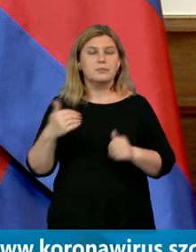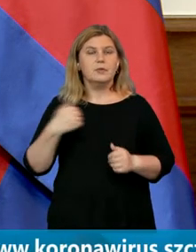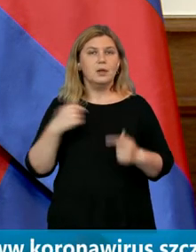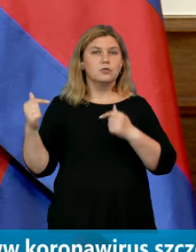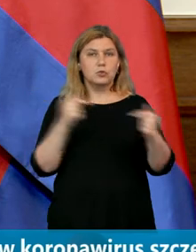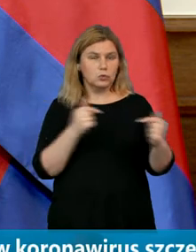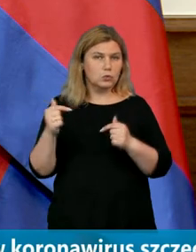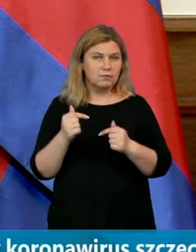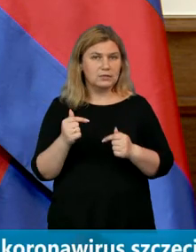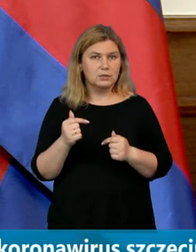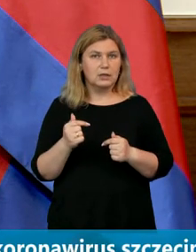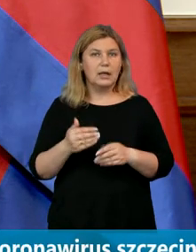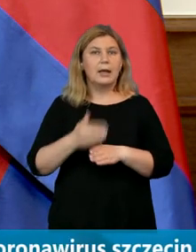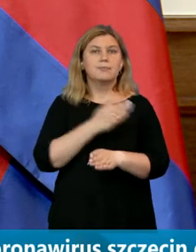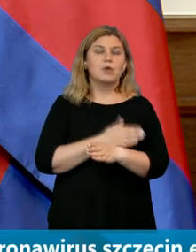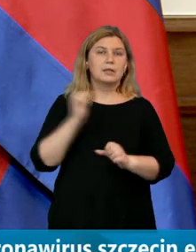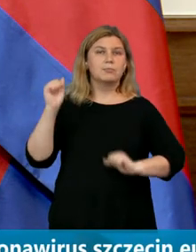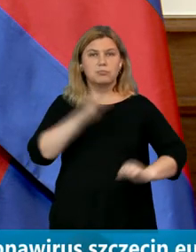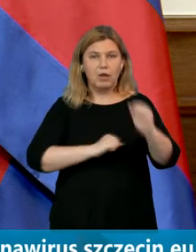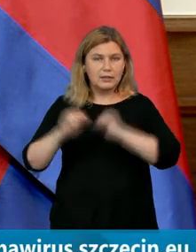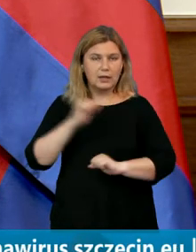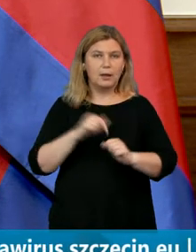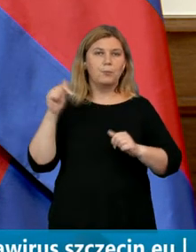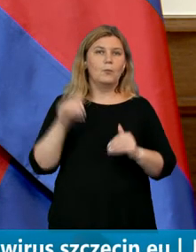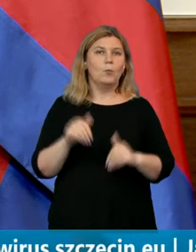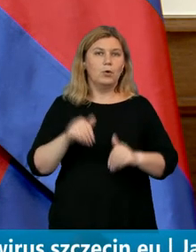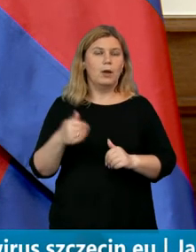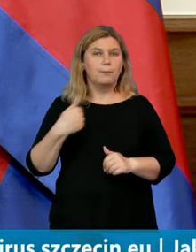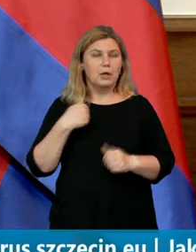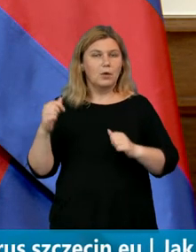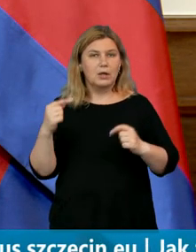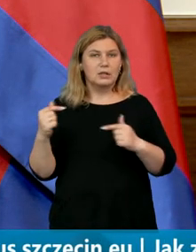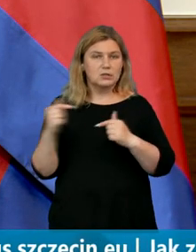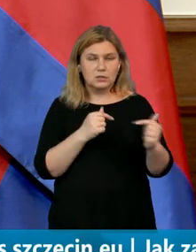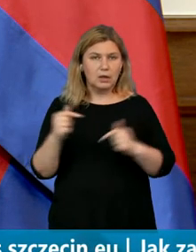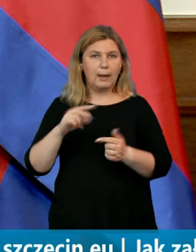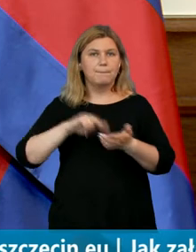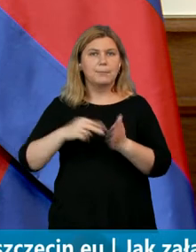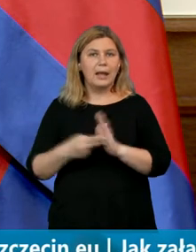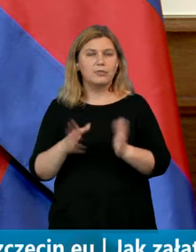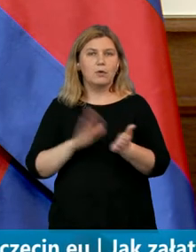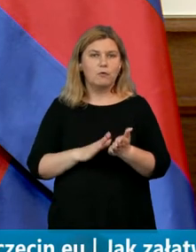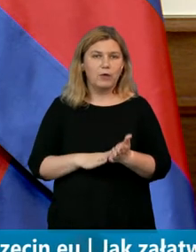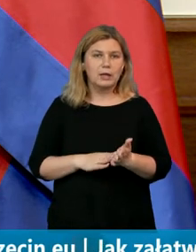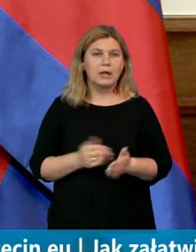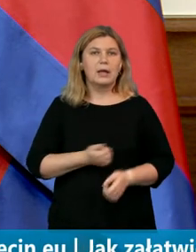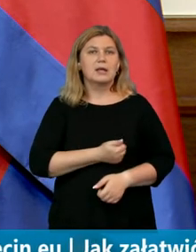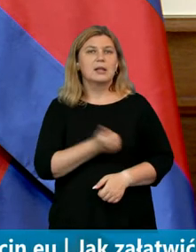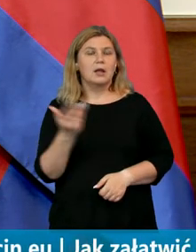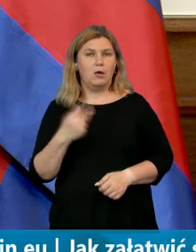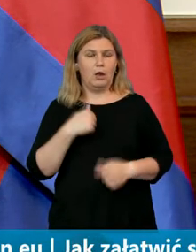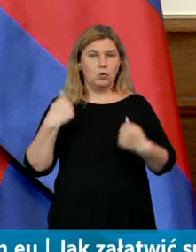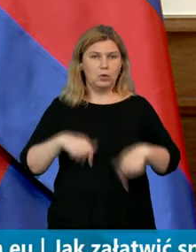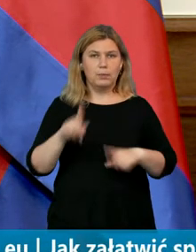dyskutować przed przetargiem, można było na tym dyskutować przy uchwaleniu planu. Ja z paroma osobami na ten temat już rozmawiałem,